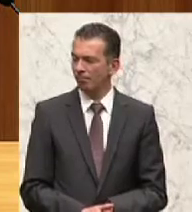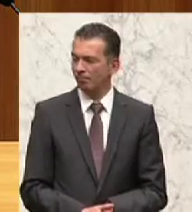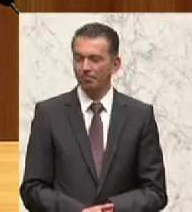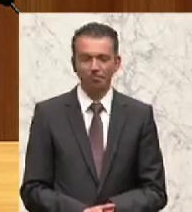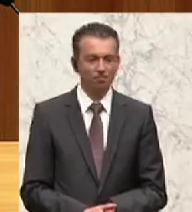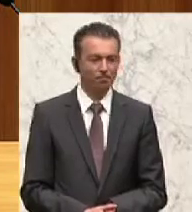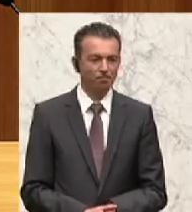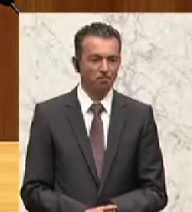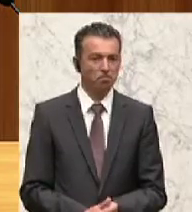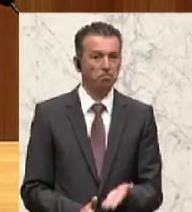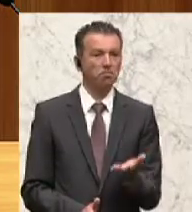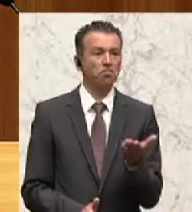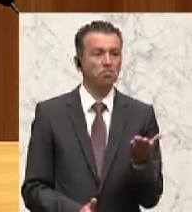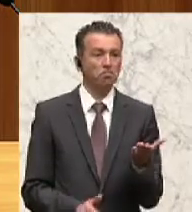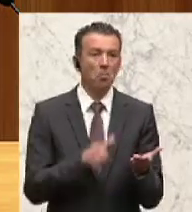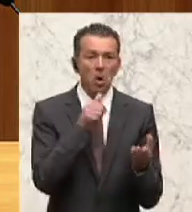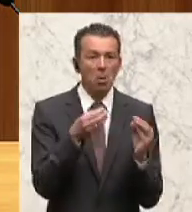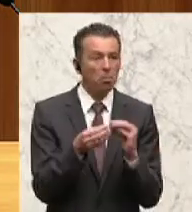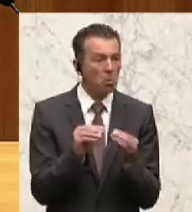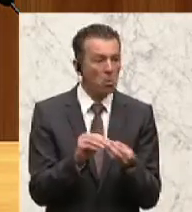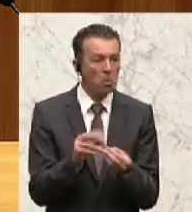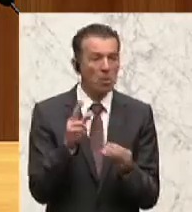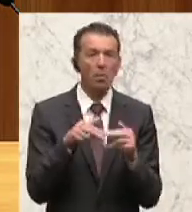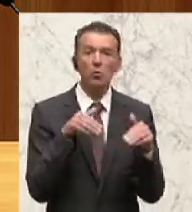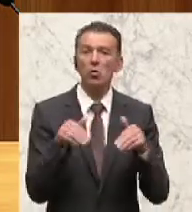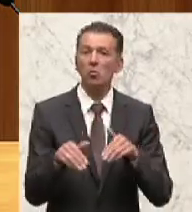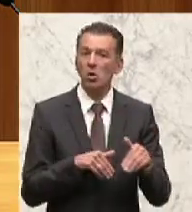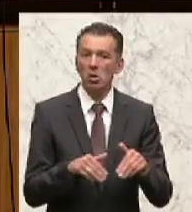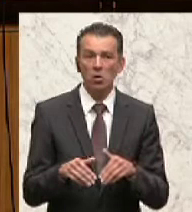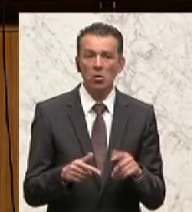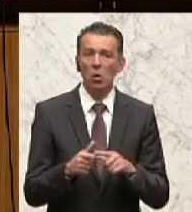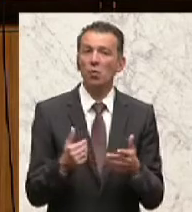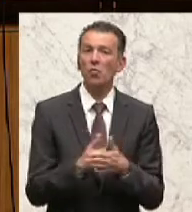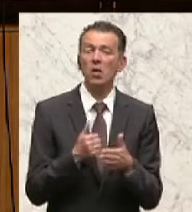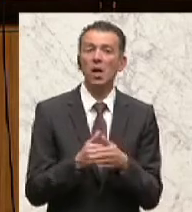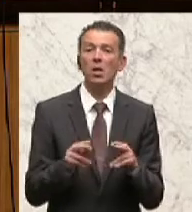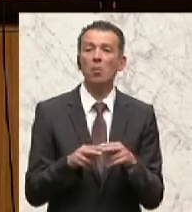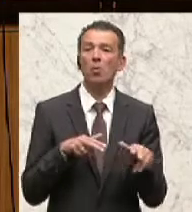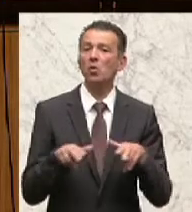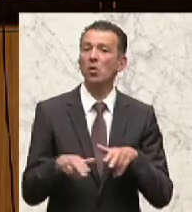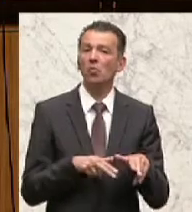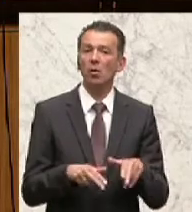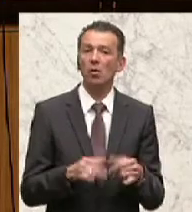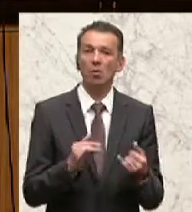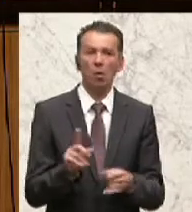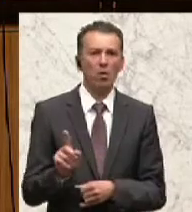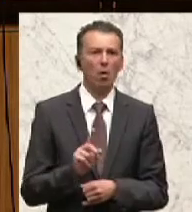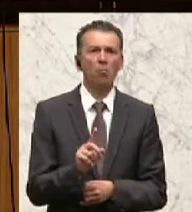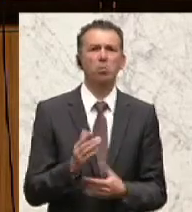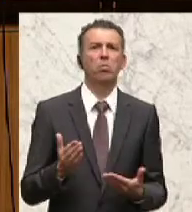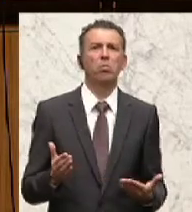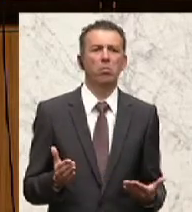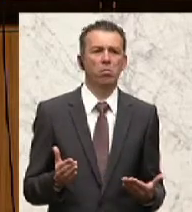Sie haben nämlich kein Problem, Herr Bundesminister und Vertreter der Bundesregierung, heute hierher zu gehen, im